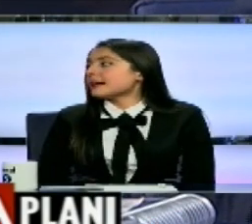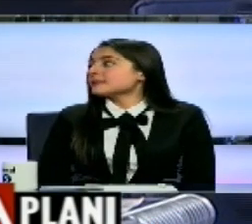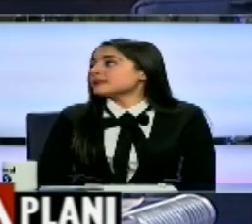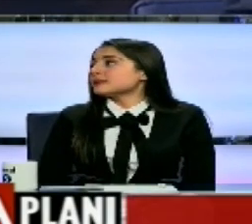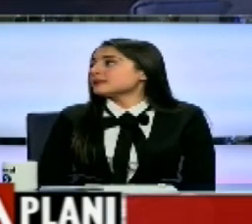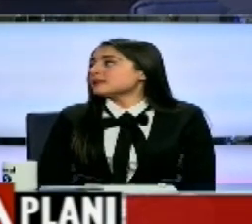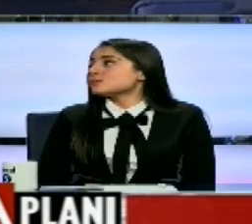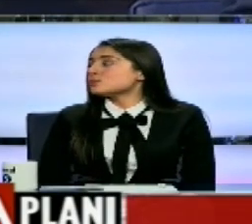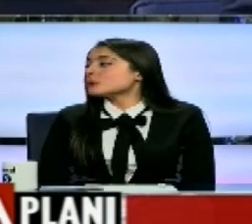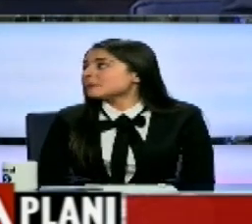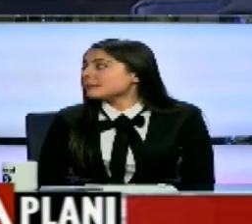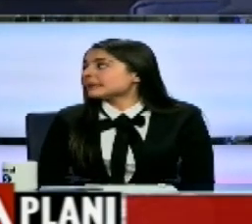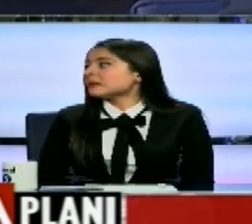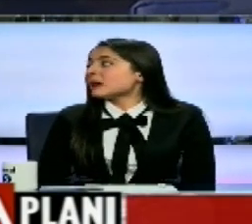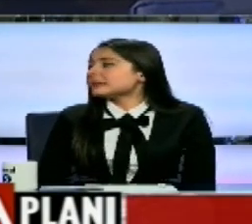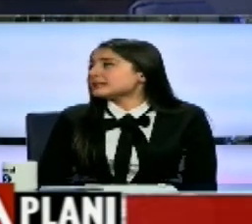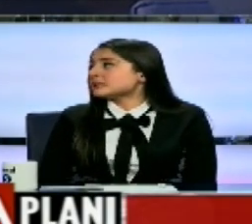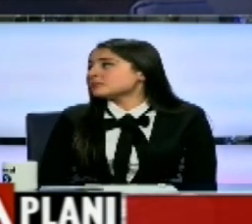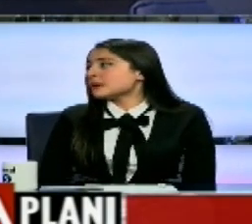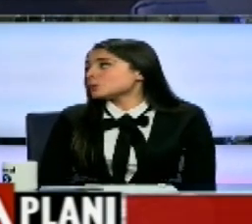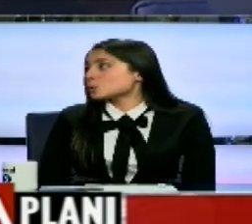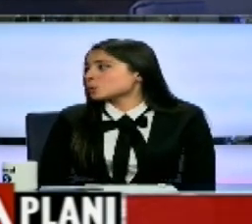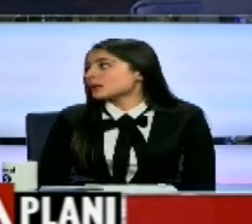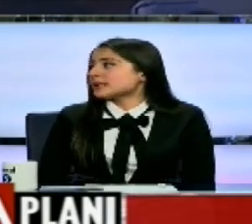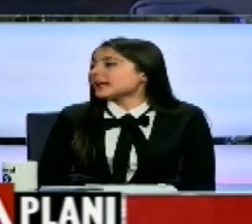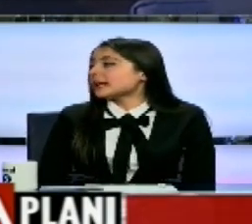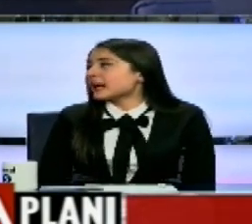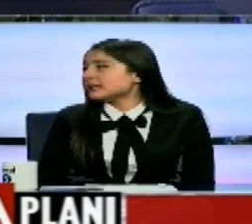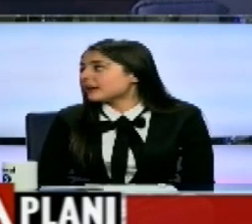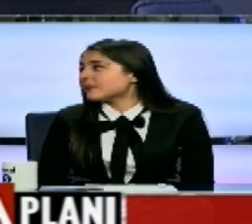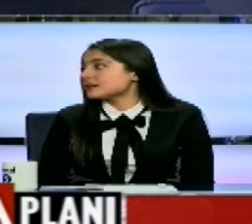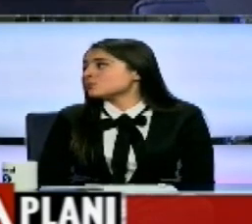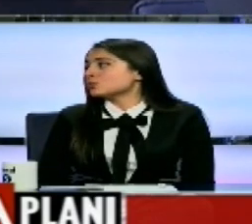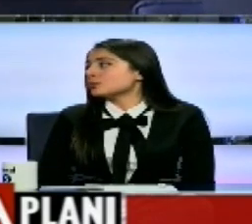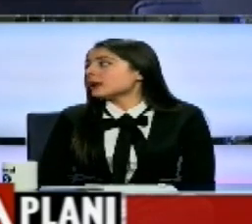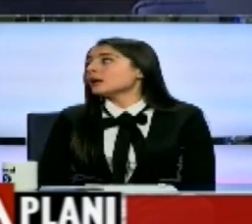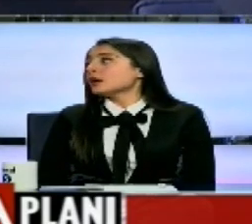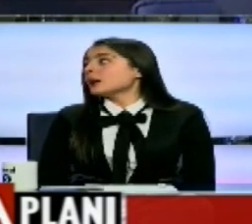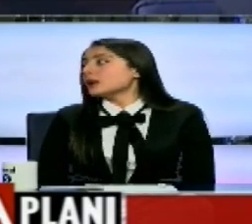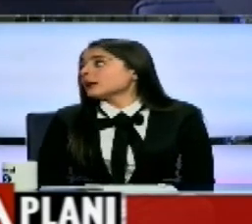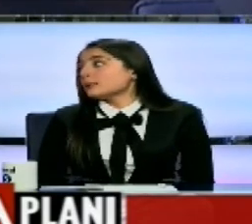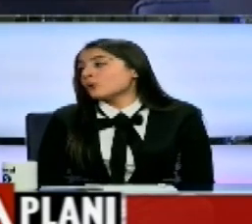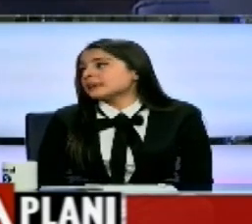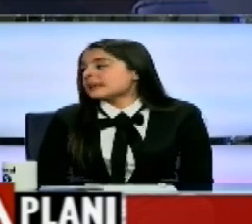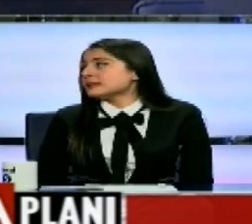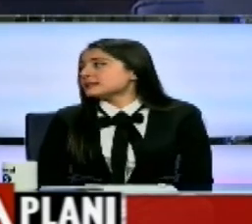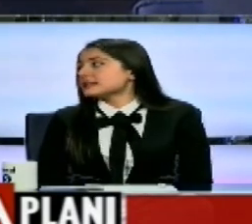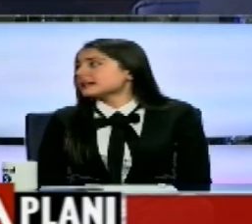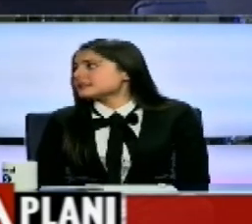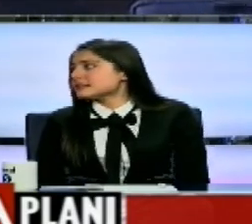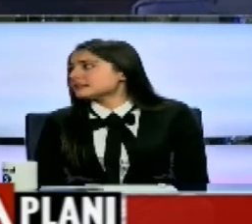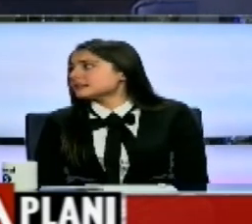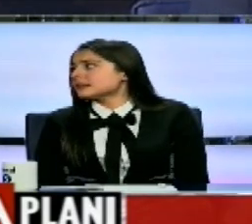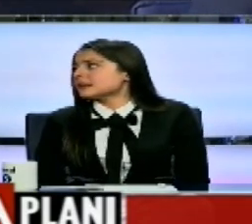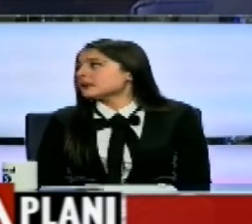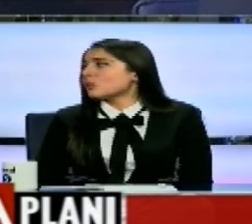gerçekten sürdürebilmek, devamını getirebilmek çok zor. Hele ki Engelliler Federasyonu'nda böyle, yani